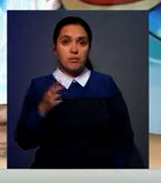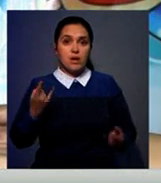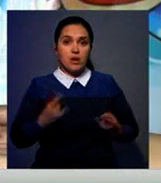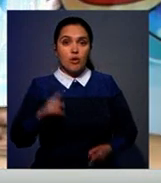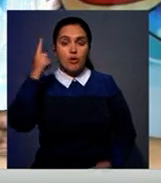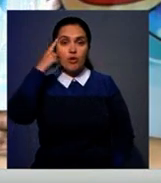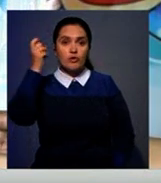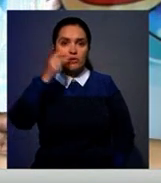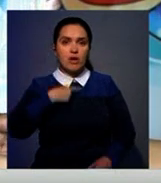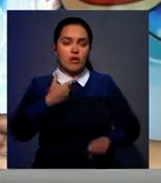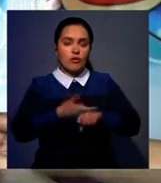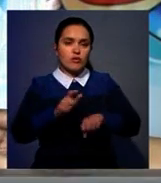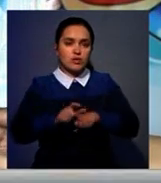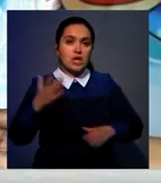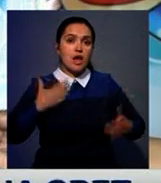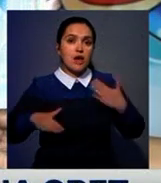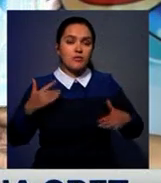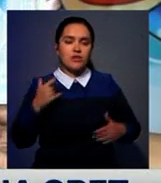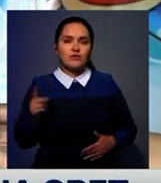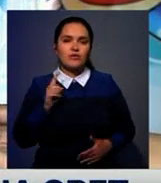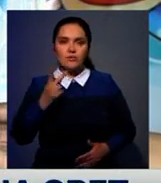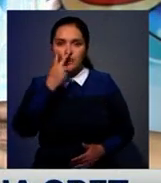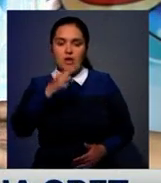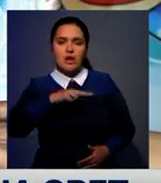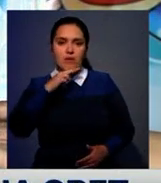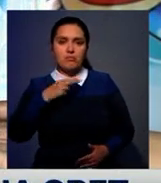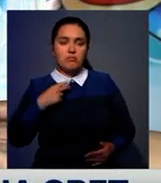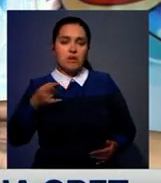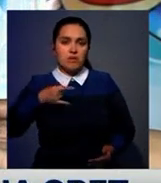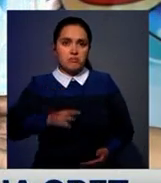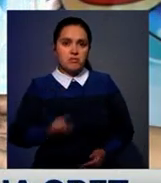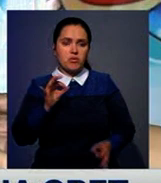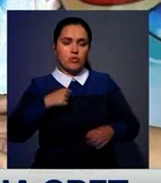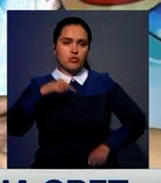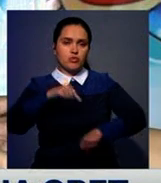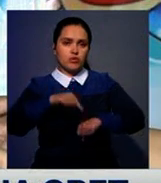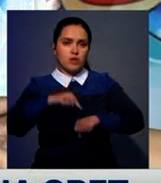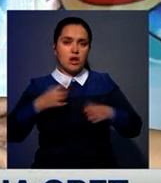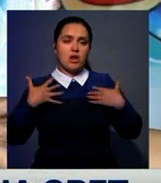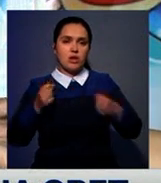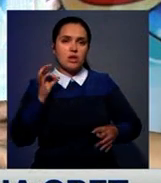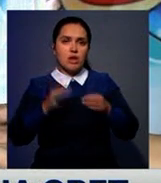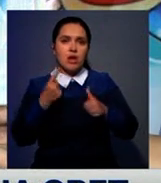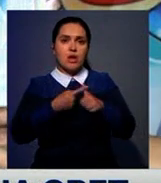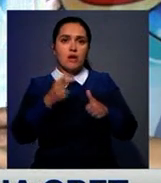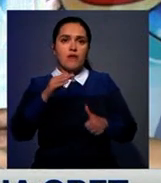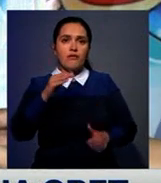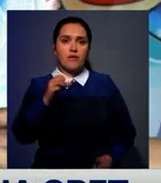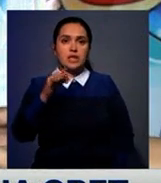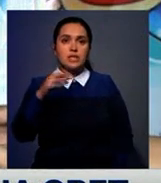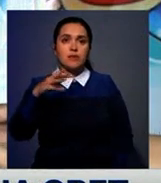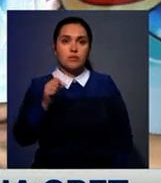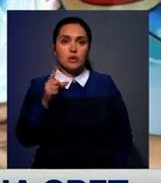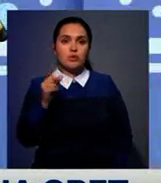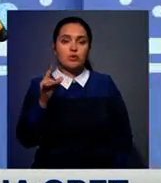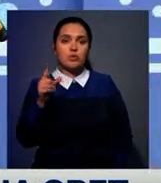очень обрадовалась. Ждала момента, чтобы их увидеть. Роды прошли успешно, чувствую себя хорошо. Детей мы назвали Фатима, Зухра и